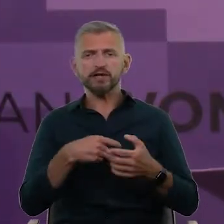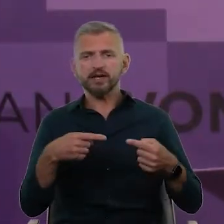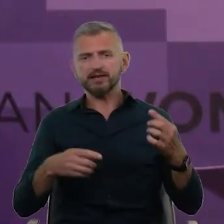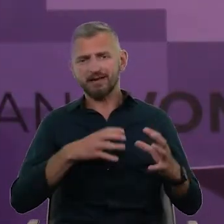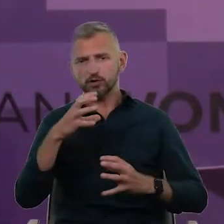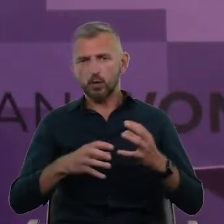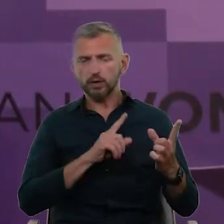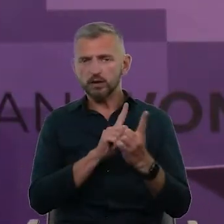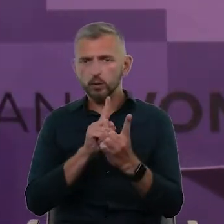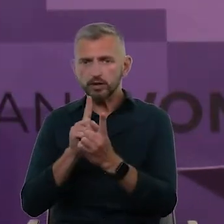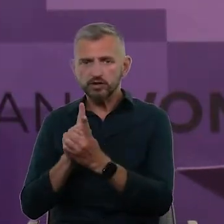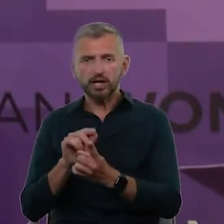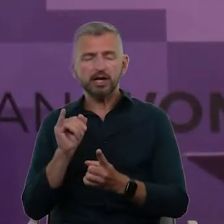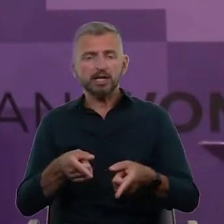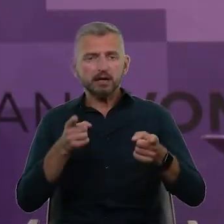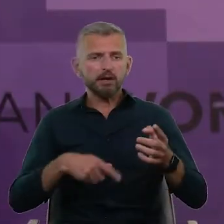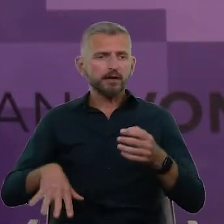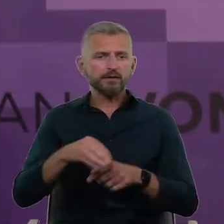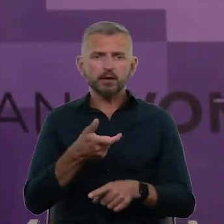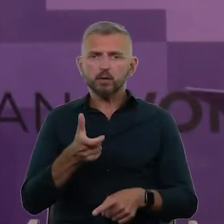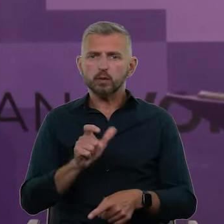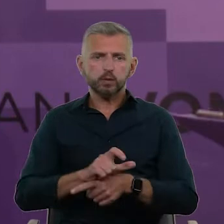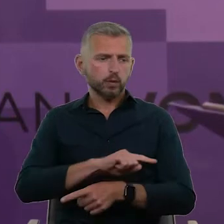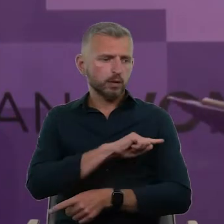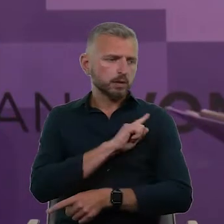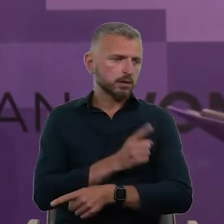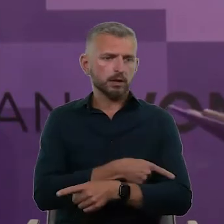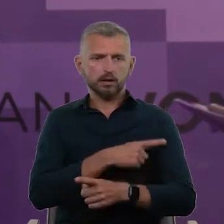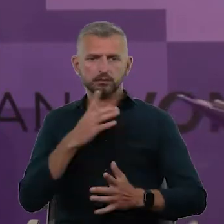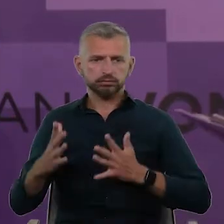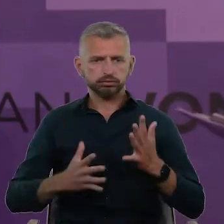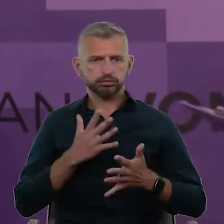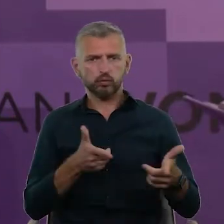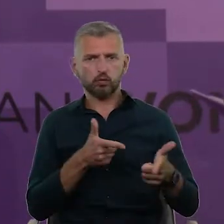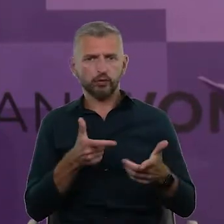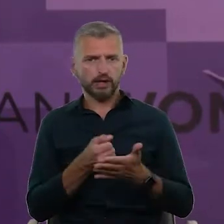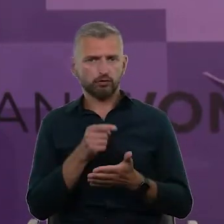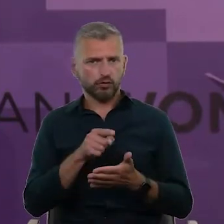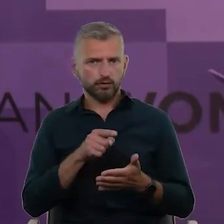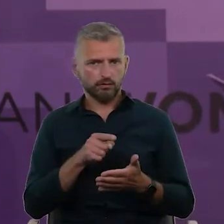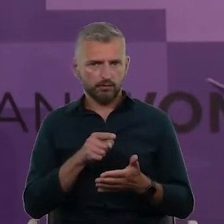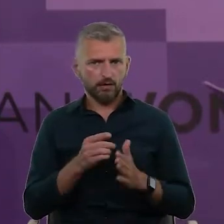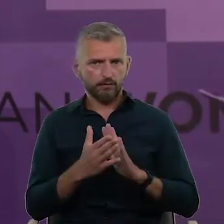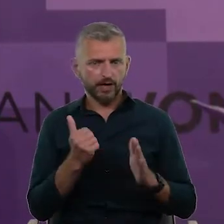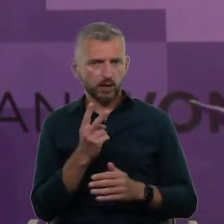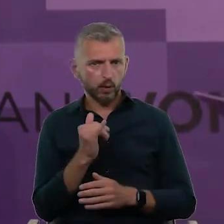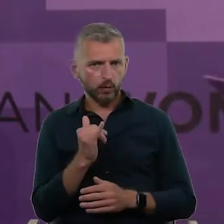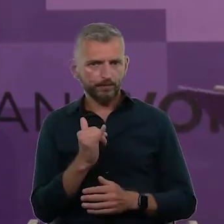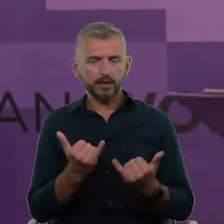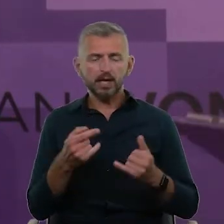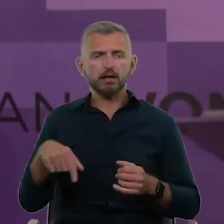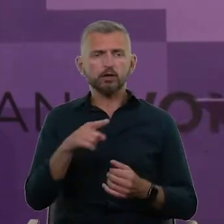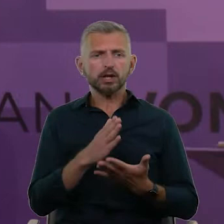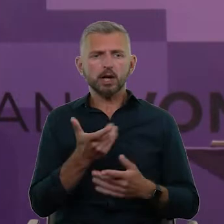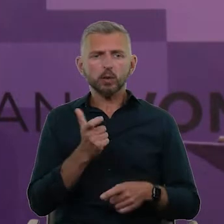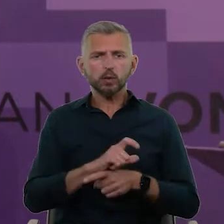міжнародних зустрічах, і насправді всі дуже інтенсивно зараз готуються до цього виклику. А зараз вони є дуже